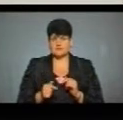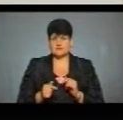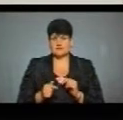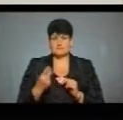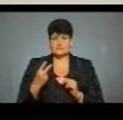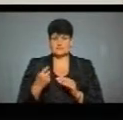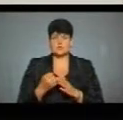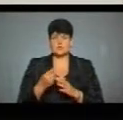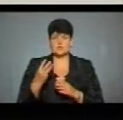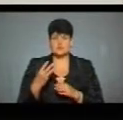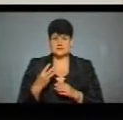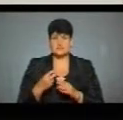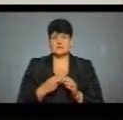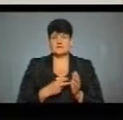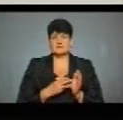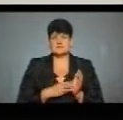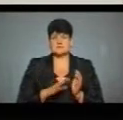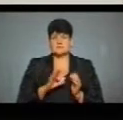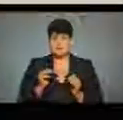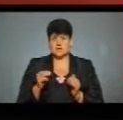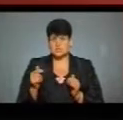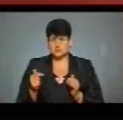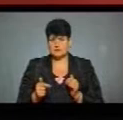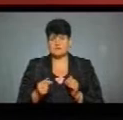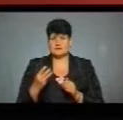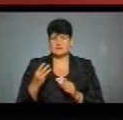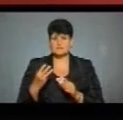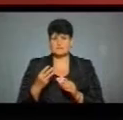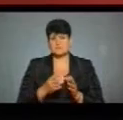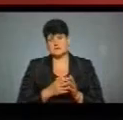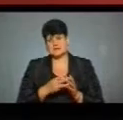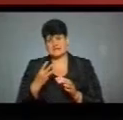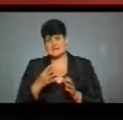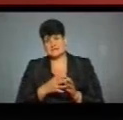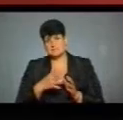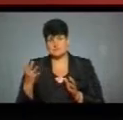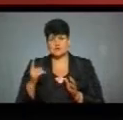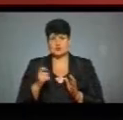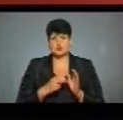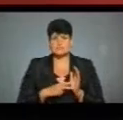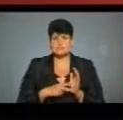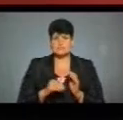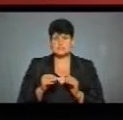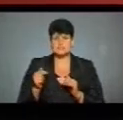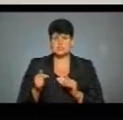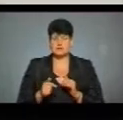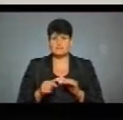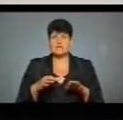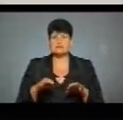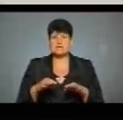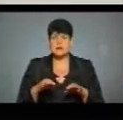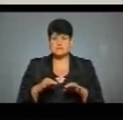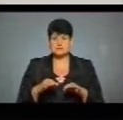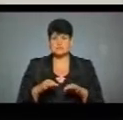20 до 30, я вже казав, це 85 тисяч гривень, і від 30 і більше це 170 тисяч гривень. А транспортні засоби,